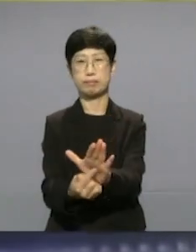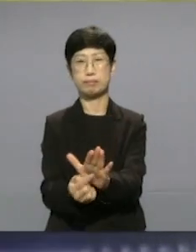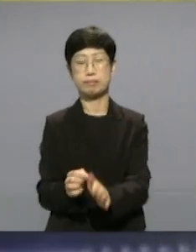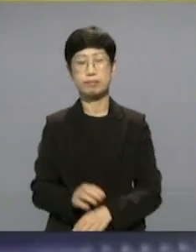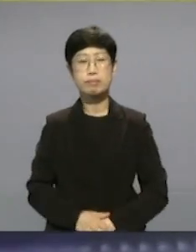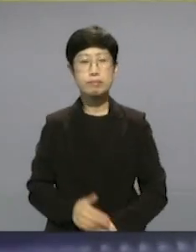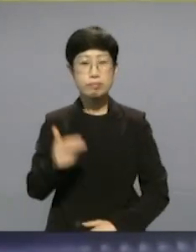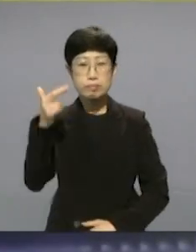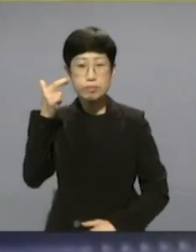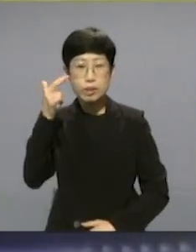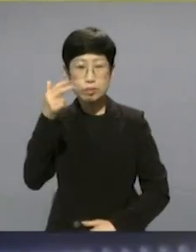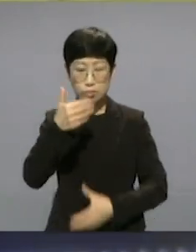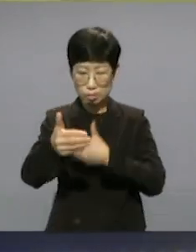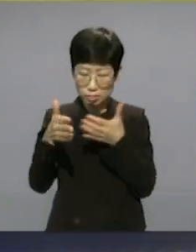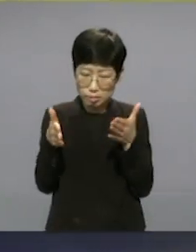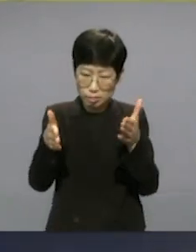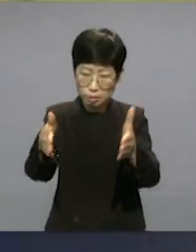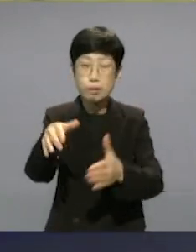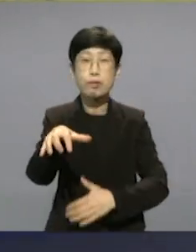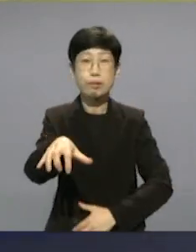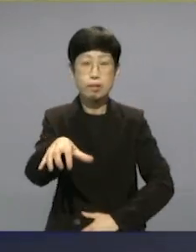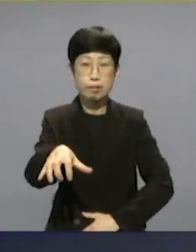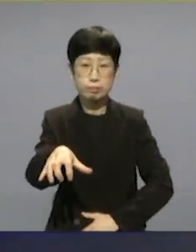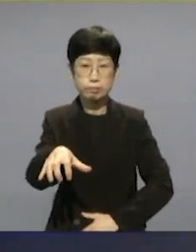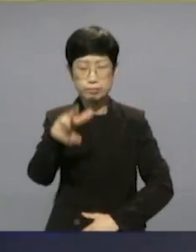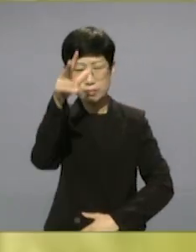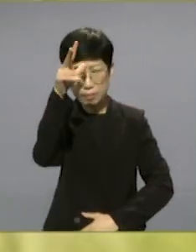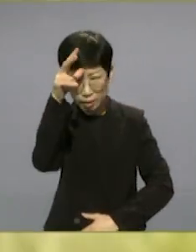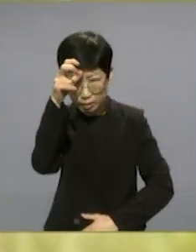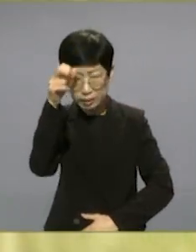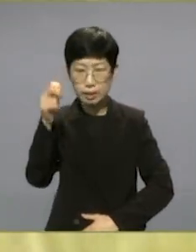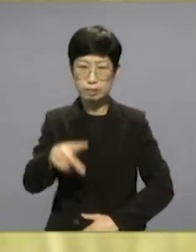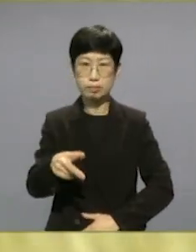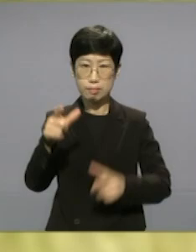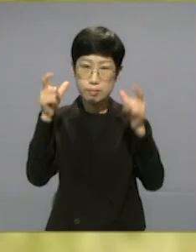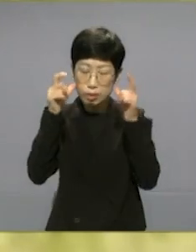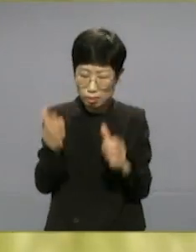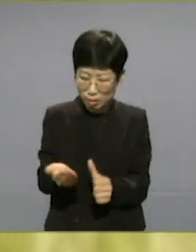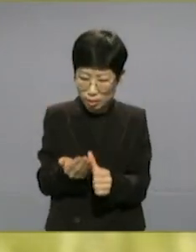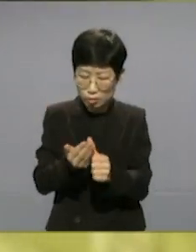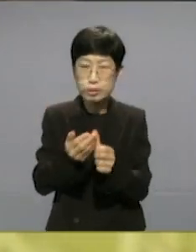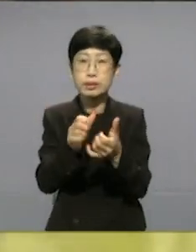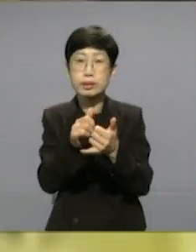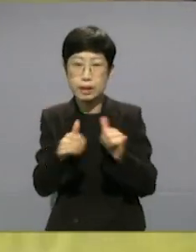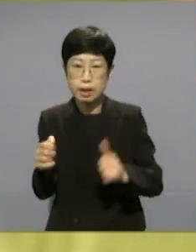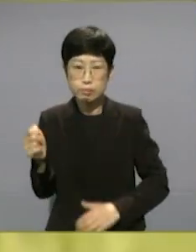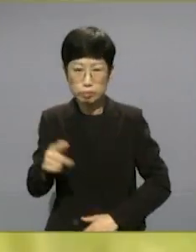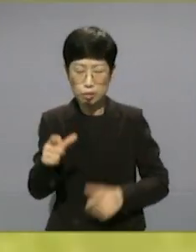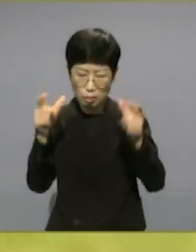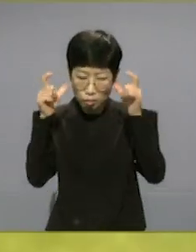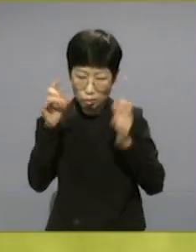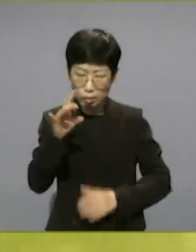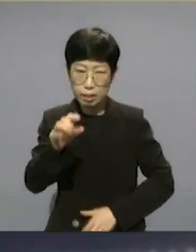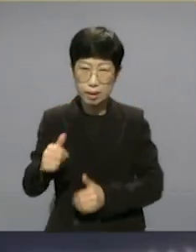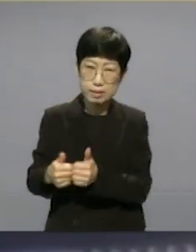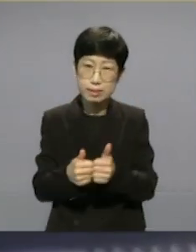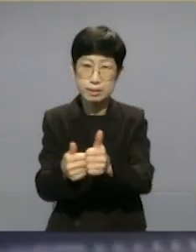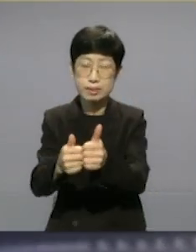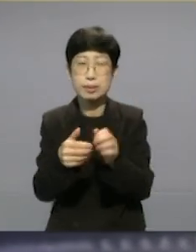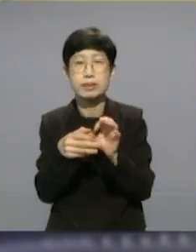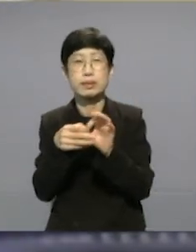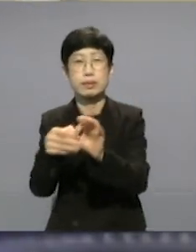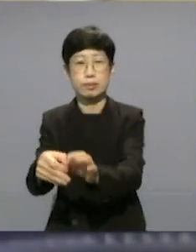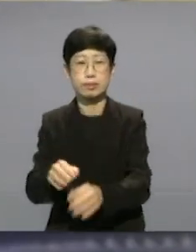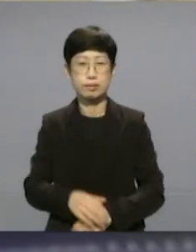미국 디트로이트한 고속도로에서는 경찰과 카우보이 그리고 고집쟁이 소 한 마리의 추격전이 펼쳐졌습니다